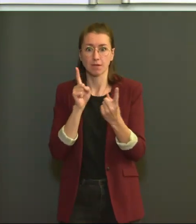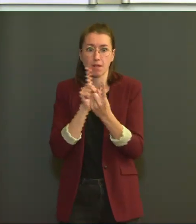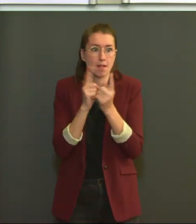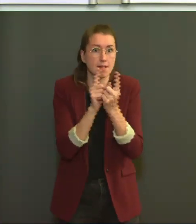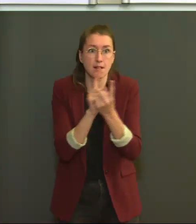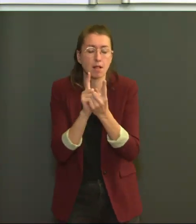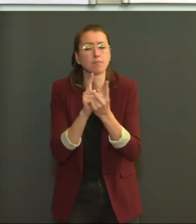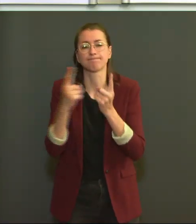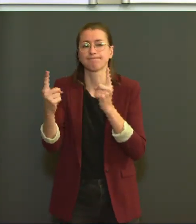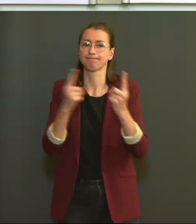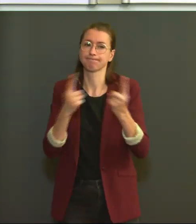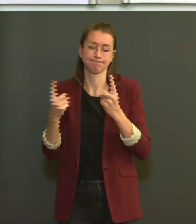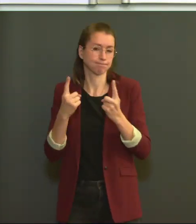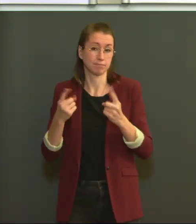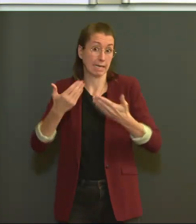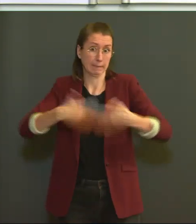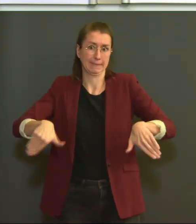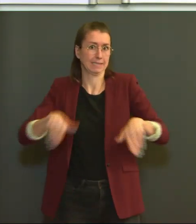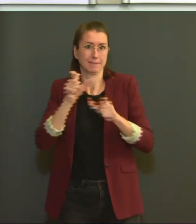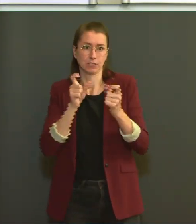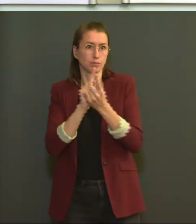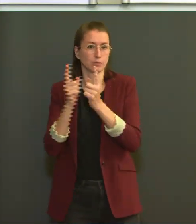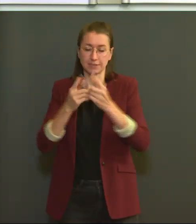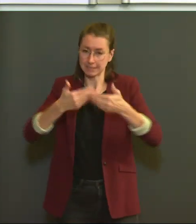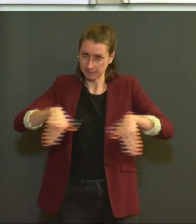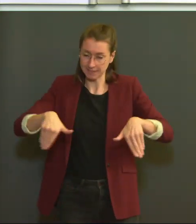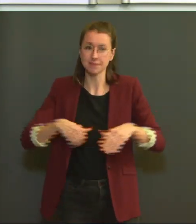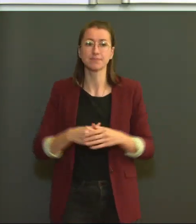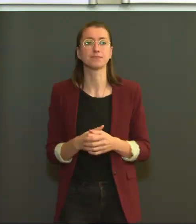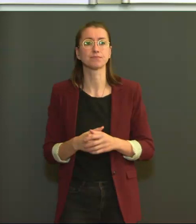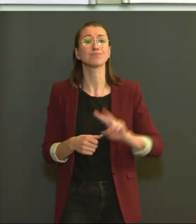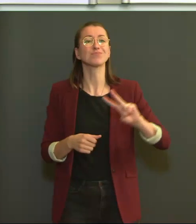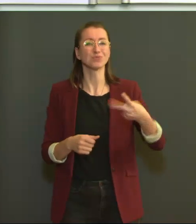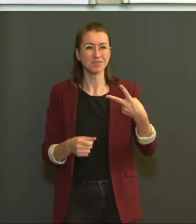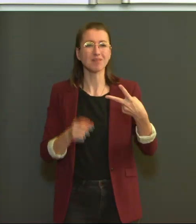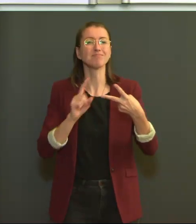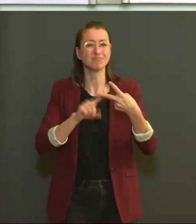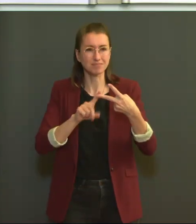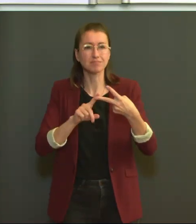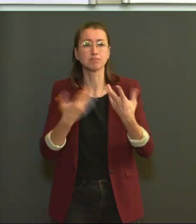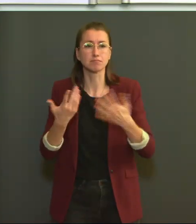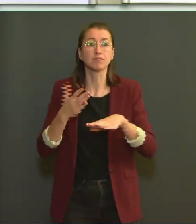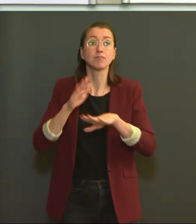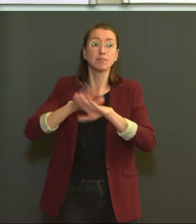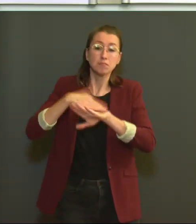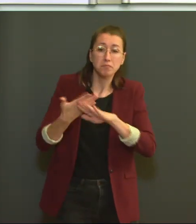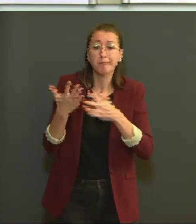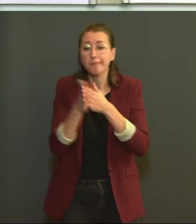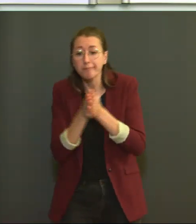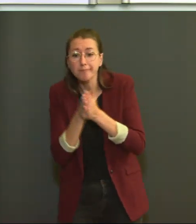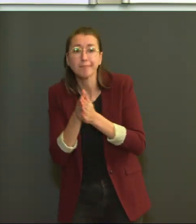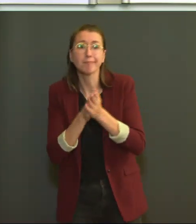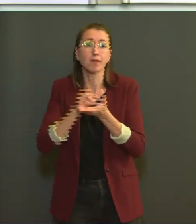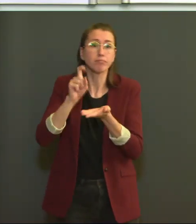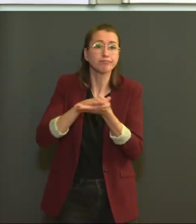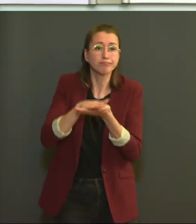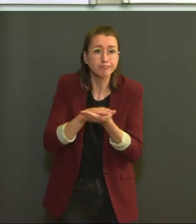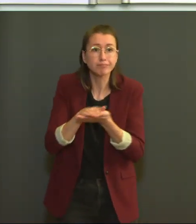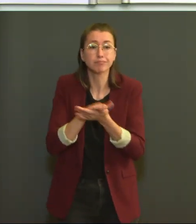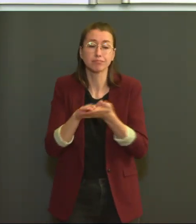2. Respectez les règles d'hygiène de base. 3. Gardez vos